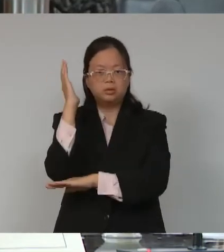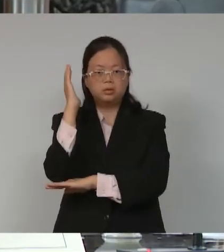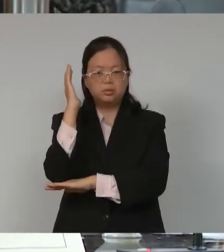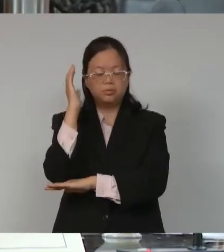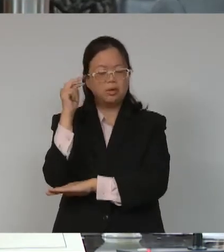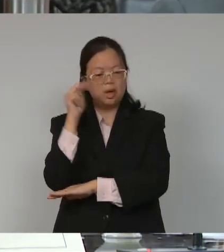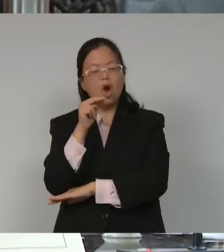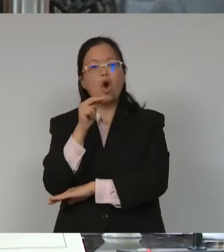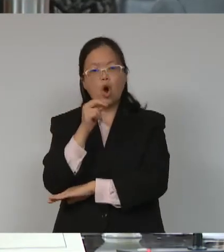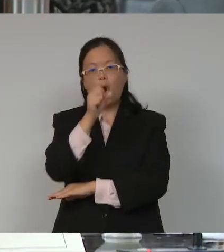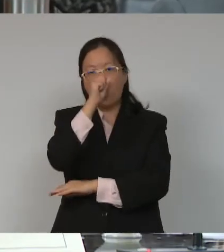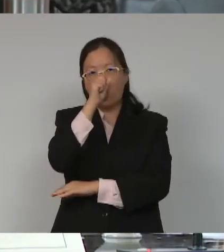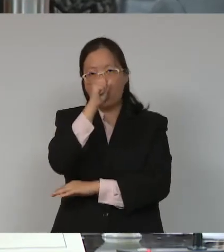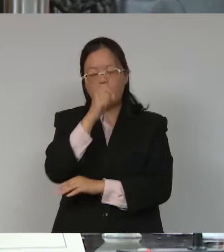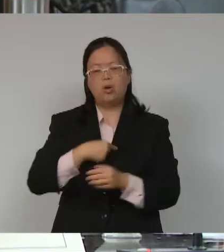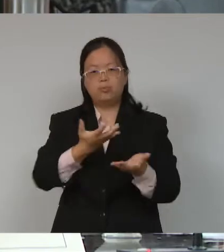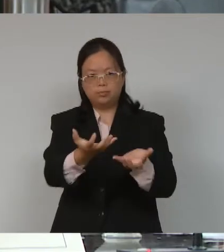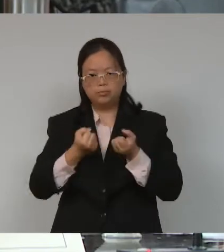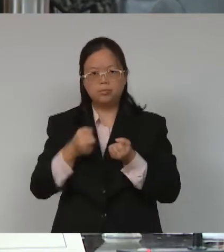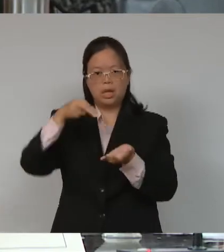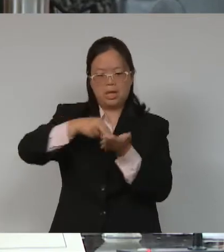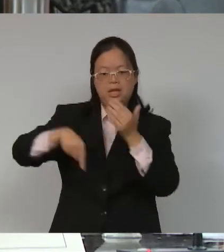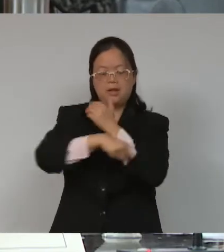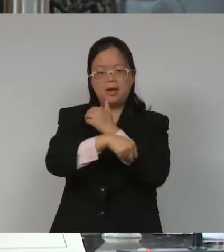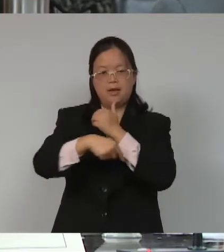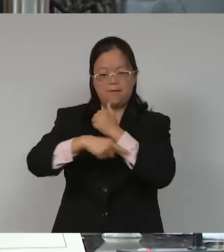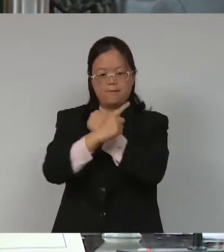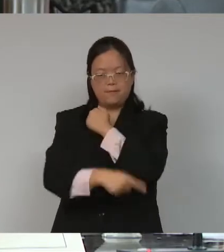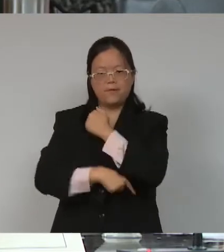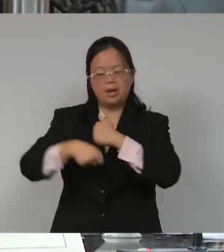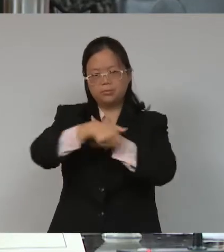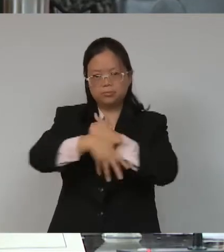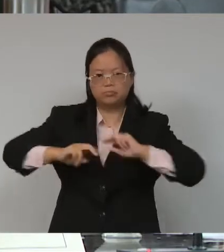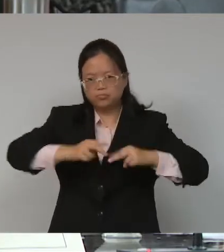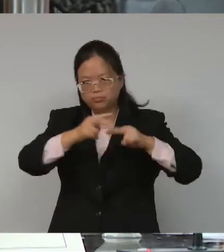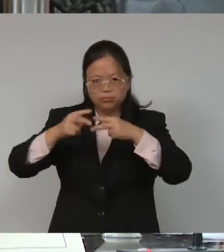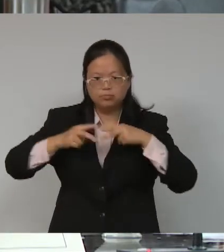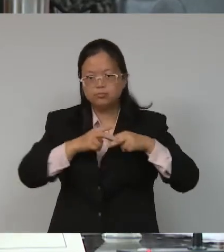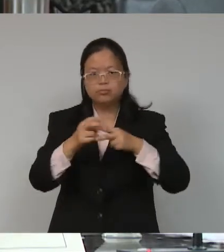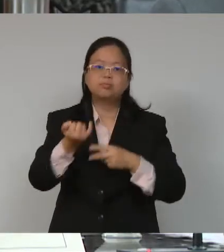民众想要得到的一个原则呢，去做立法的相关的修正。所以